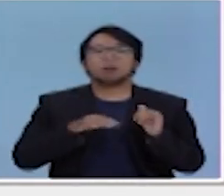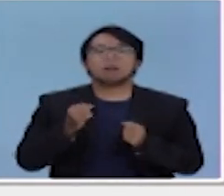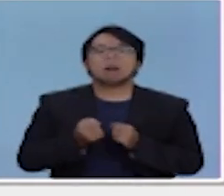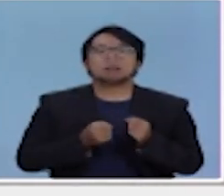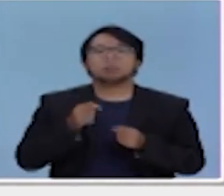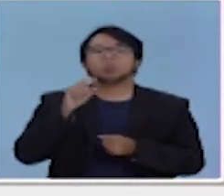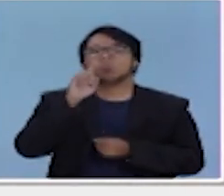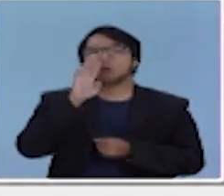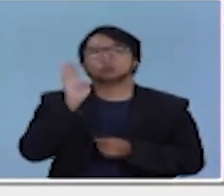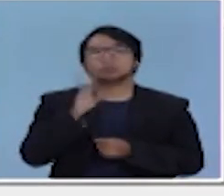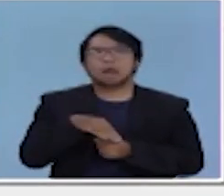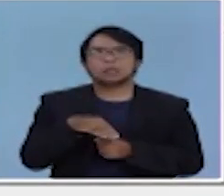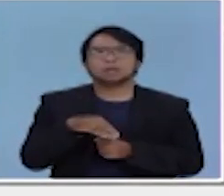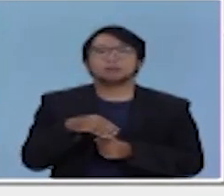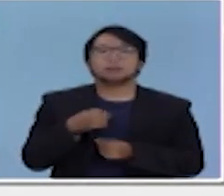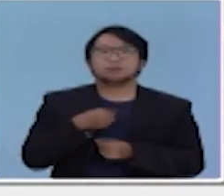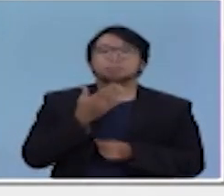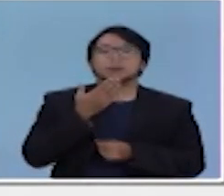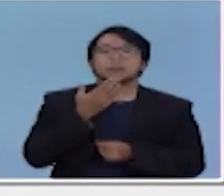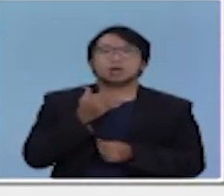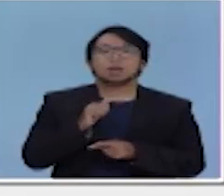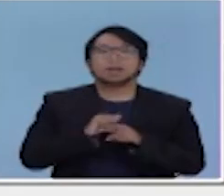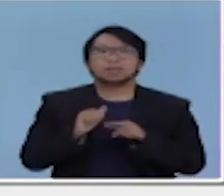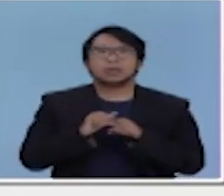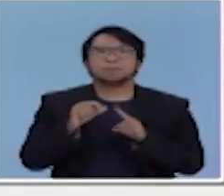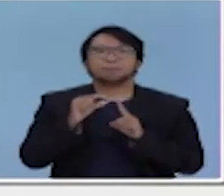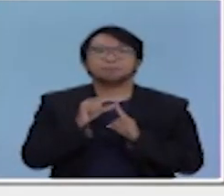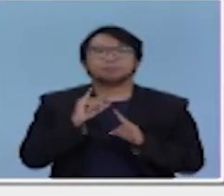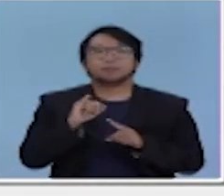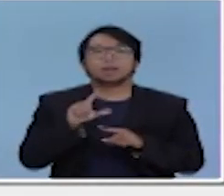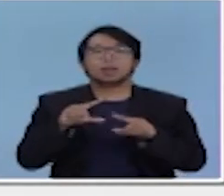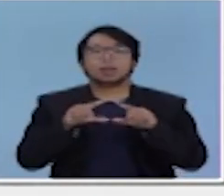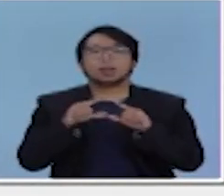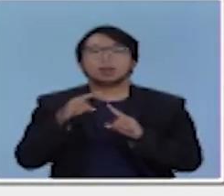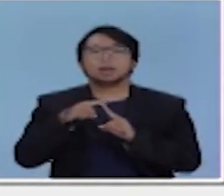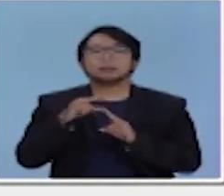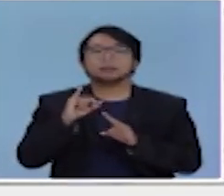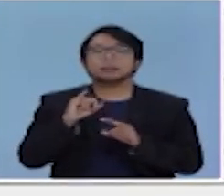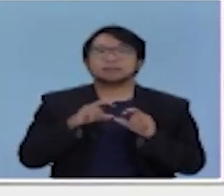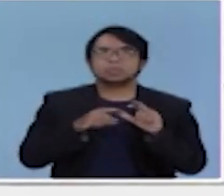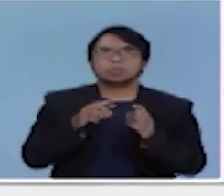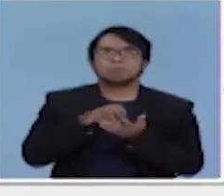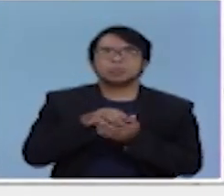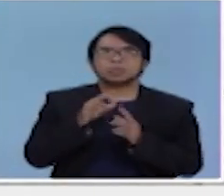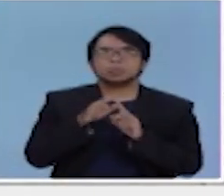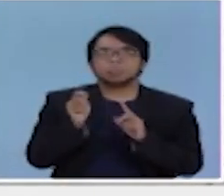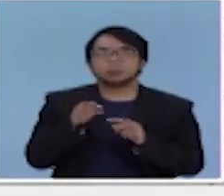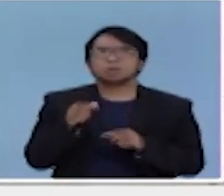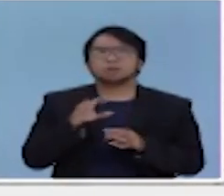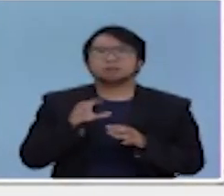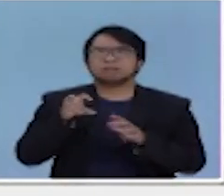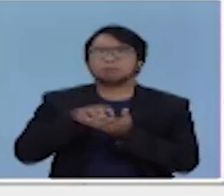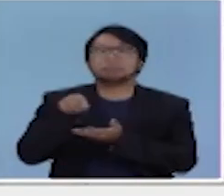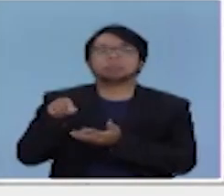aku pilates juga bisa deh video ke atas nih dekat apartemen juga daerah Tebet dan satu benar-benar paling aku cuma